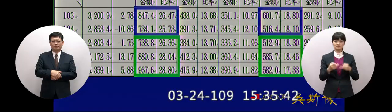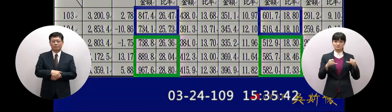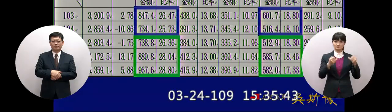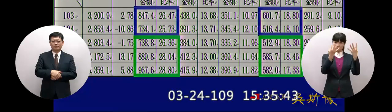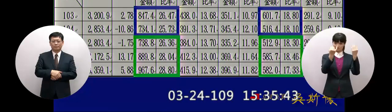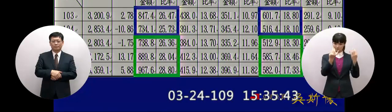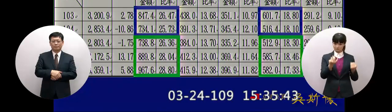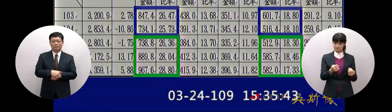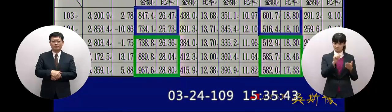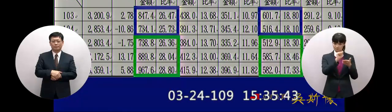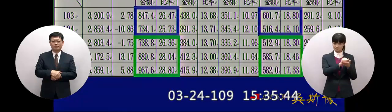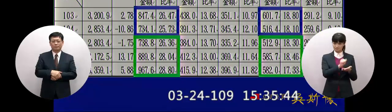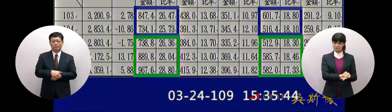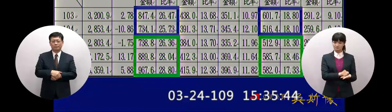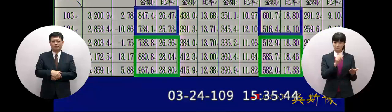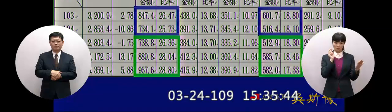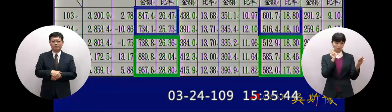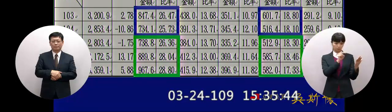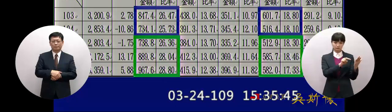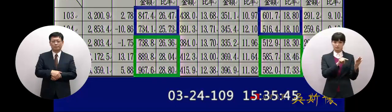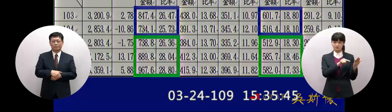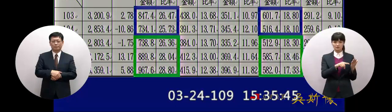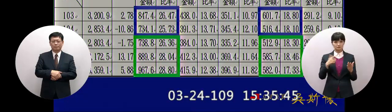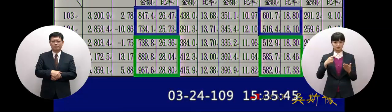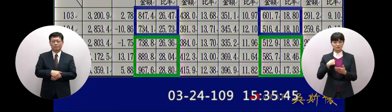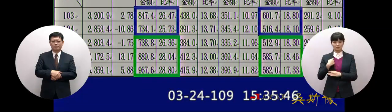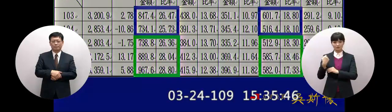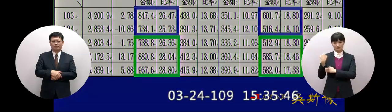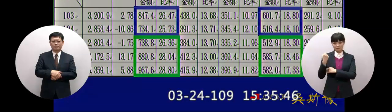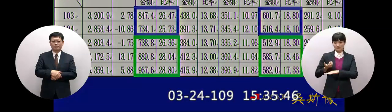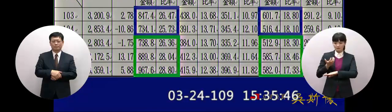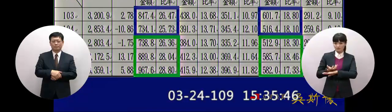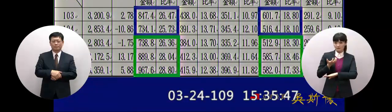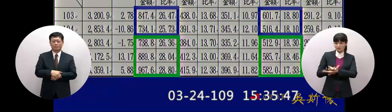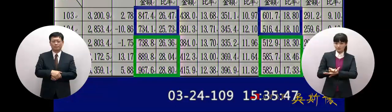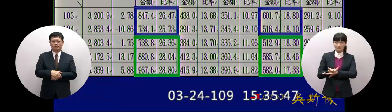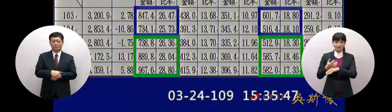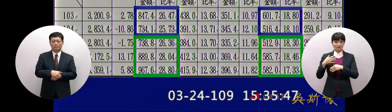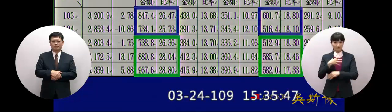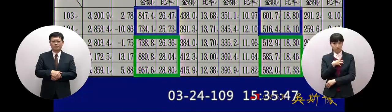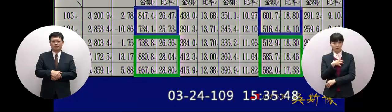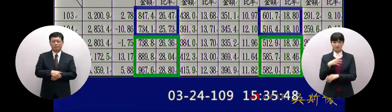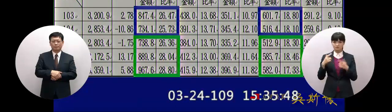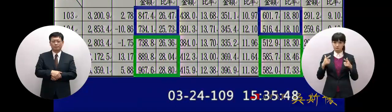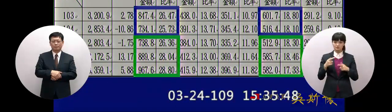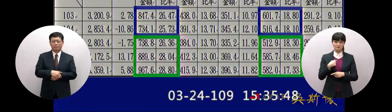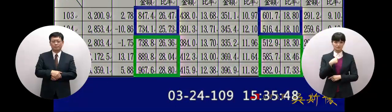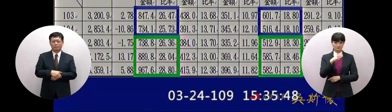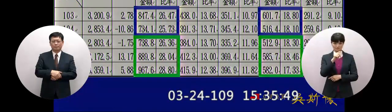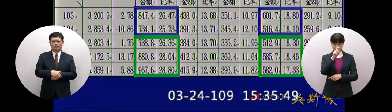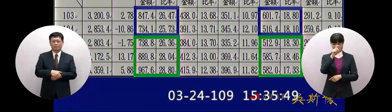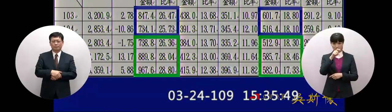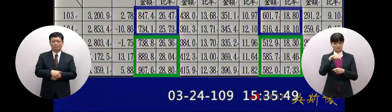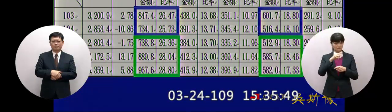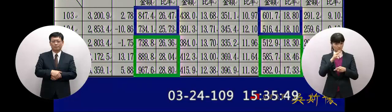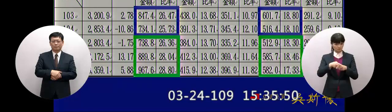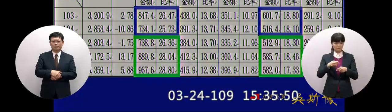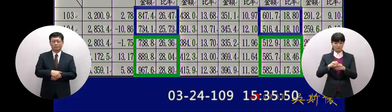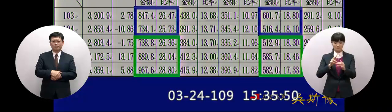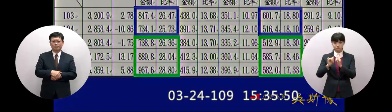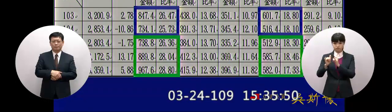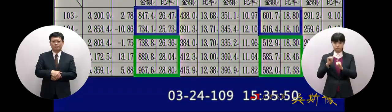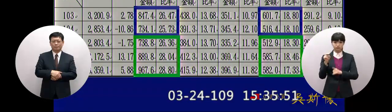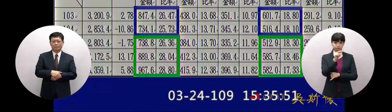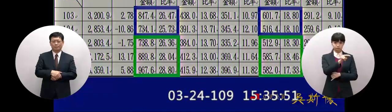数据来说话，而不是我们做了多少努力，我相信人民希望看到的不是政府做了多少